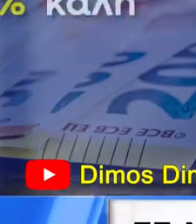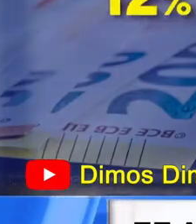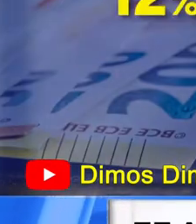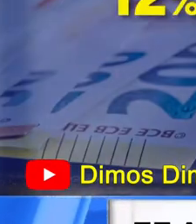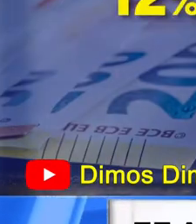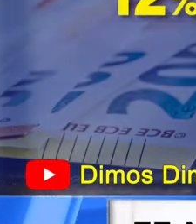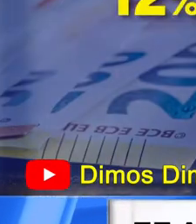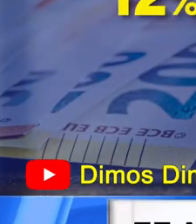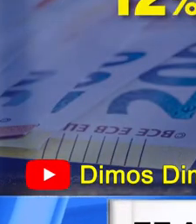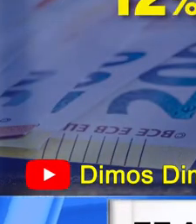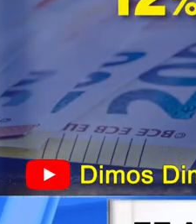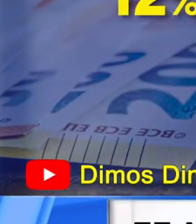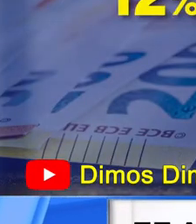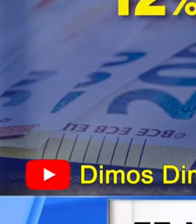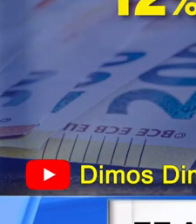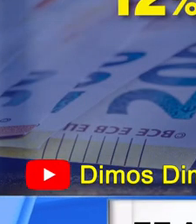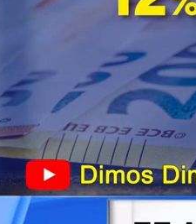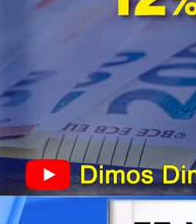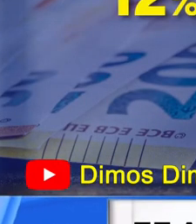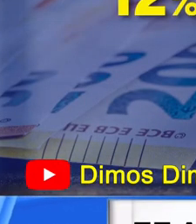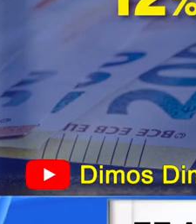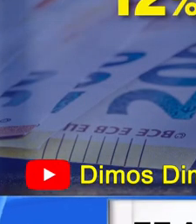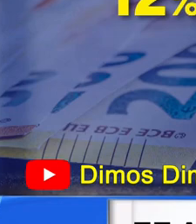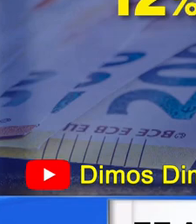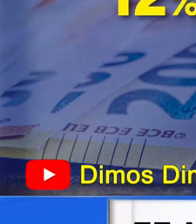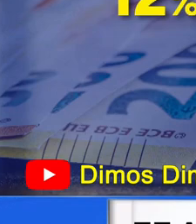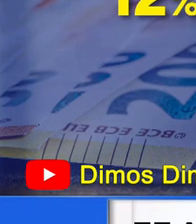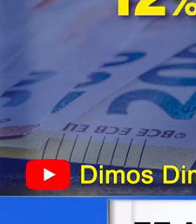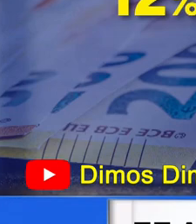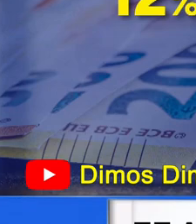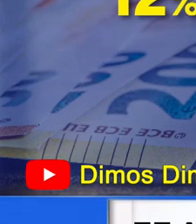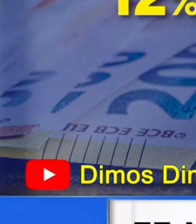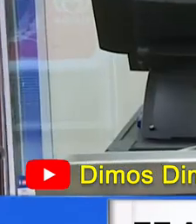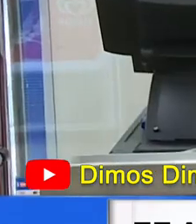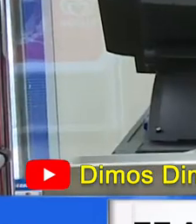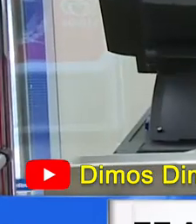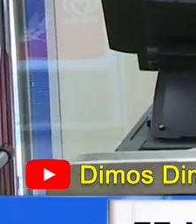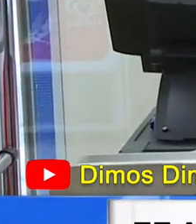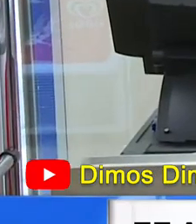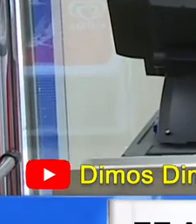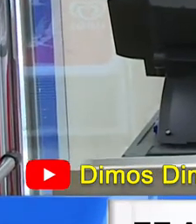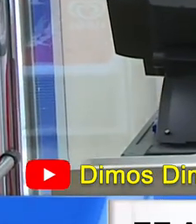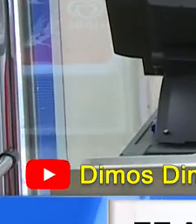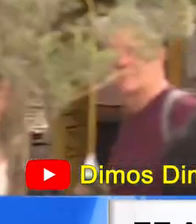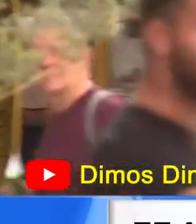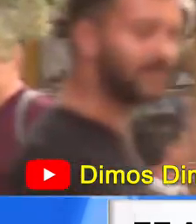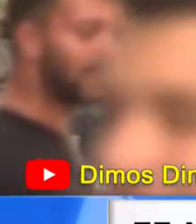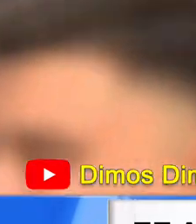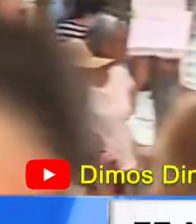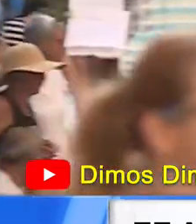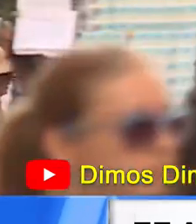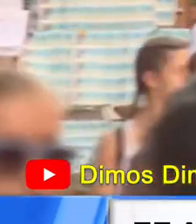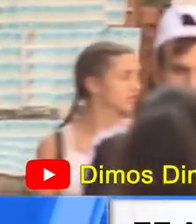53% των συμμετεχόντων να τη θεωρεί κακή χρονιά και μόλις το 12% καλή αφού η ακρίβεια και η ενεργειακή κρίση επηρρέασε